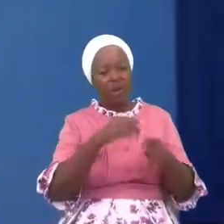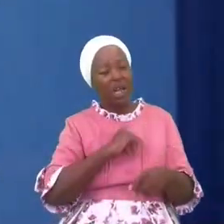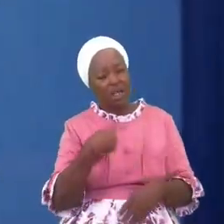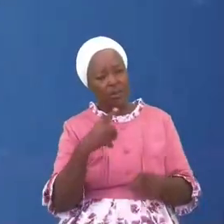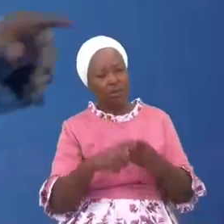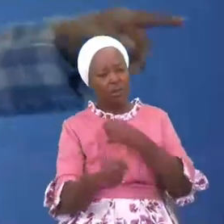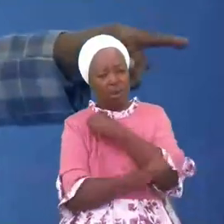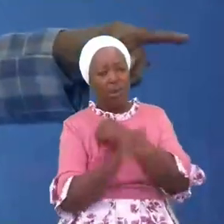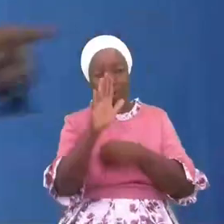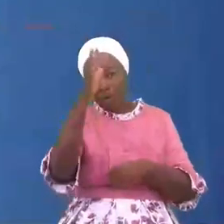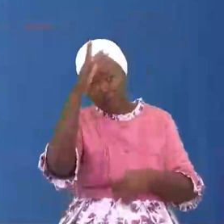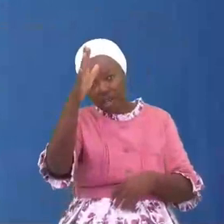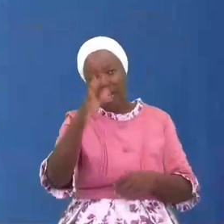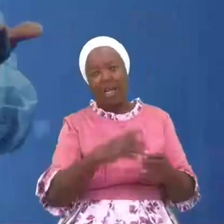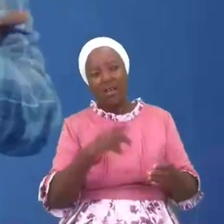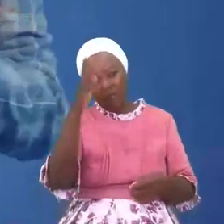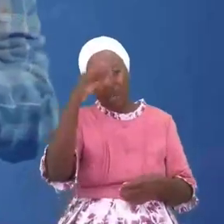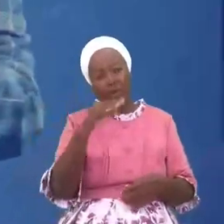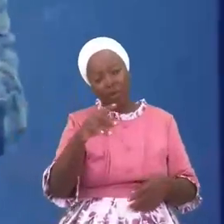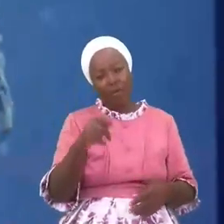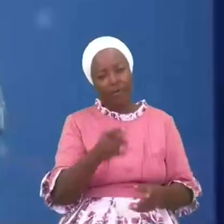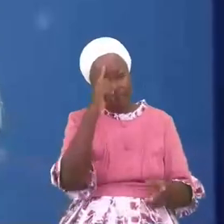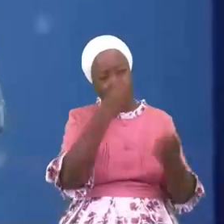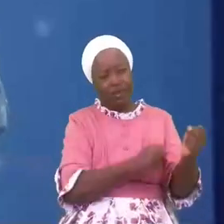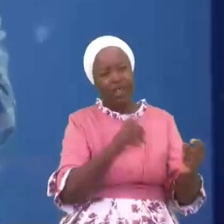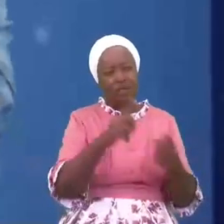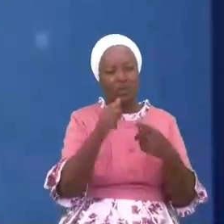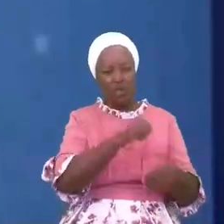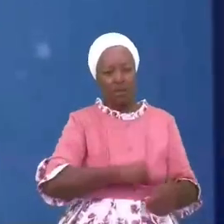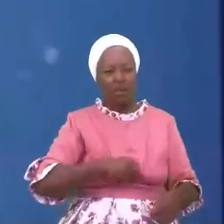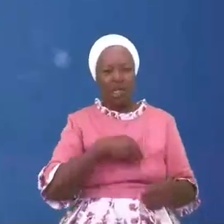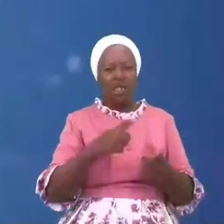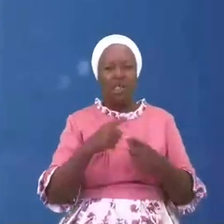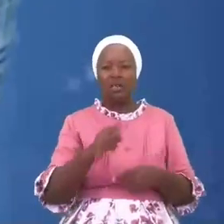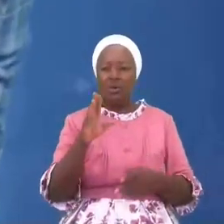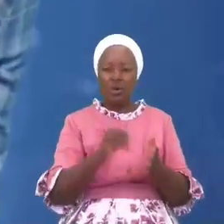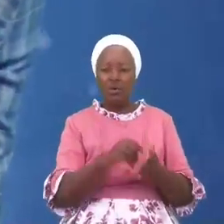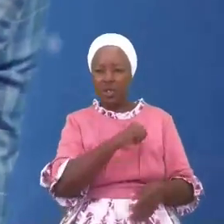Abraham, votre père dans la foi pour la circoncision,